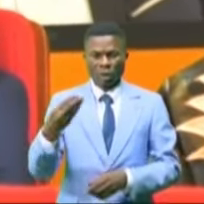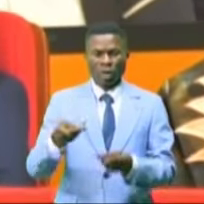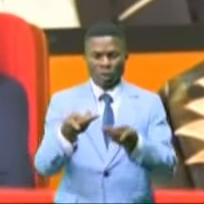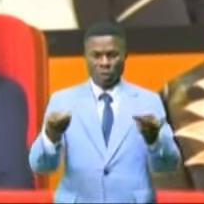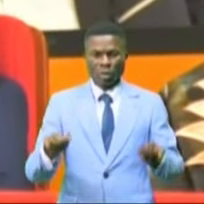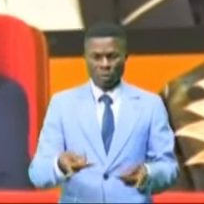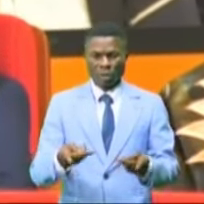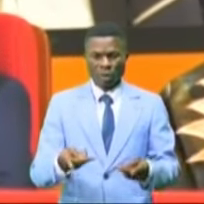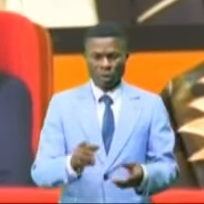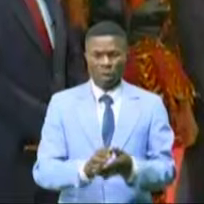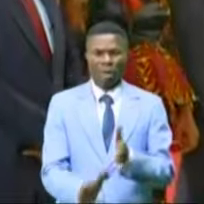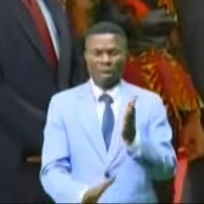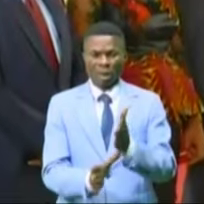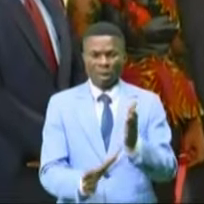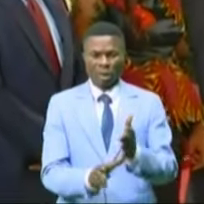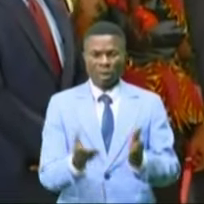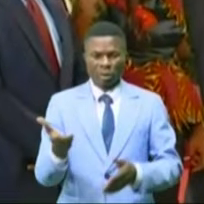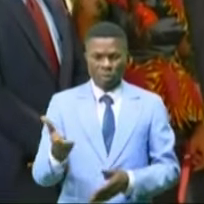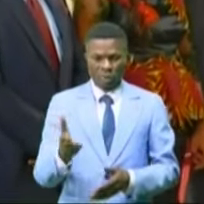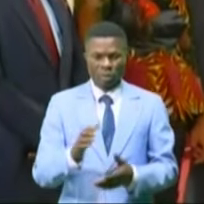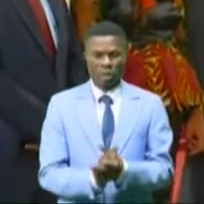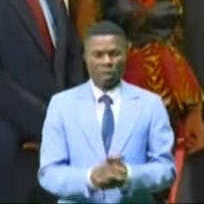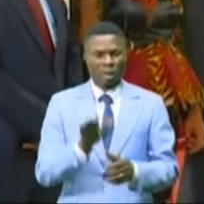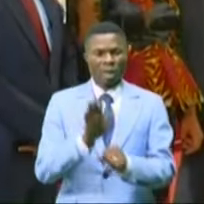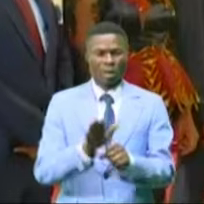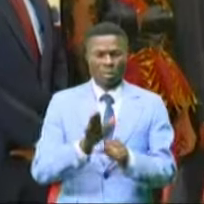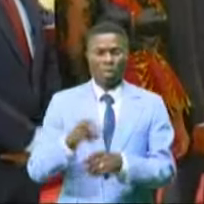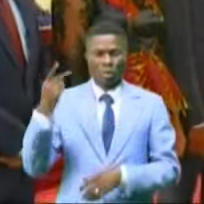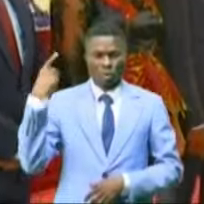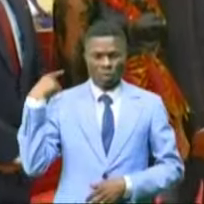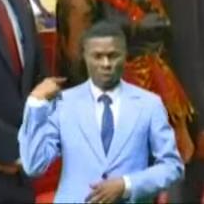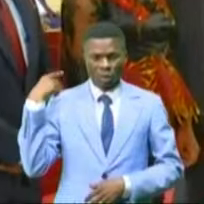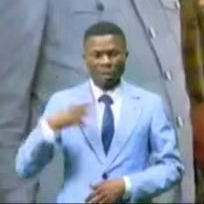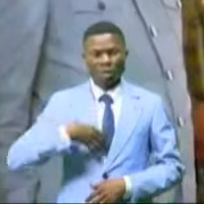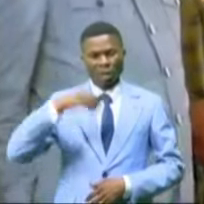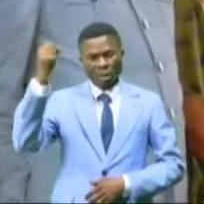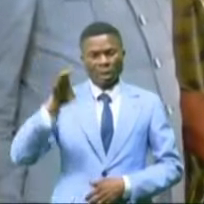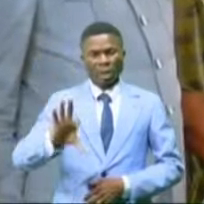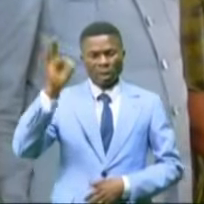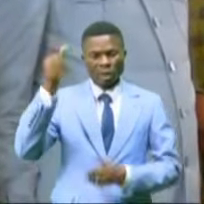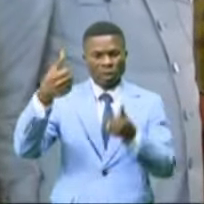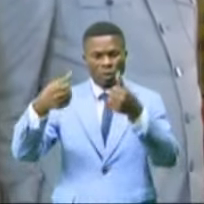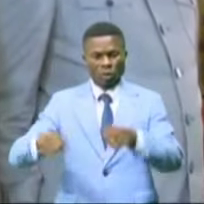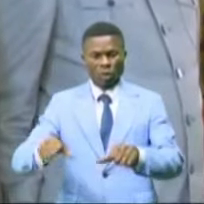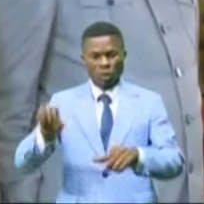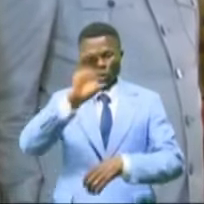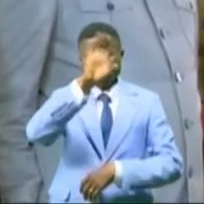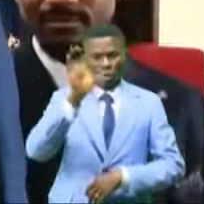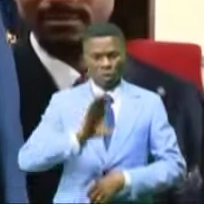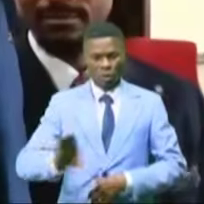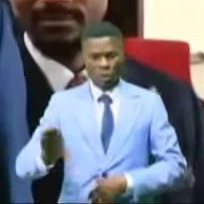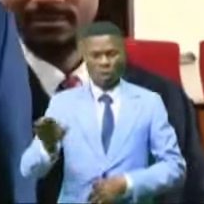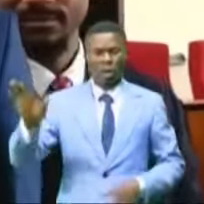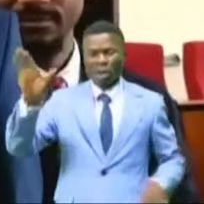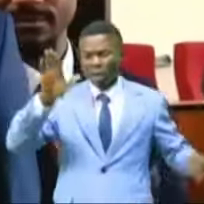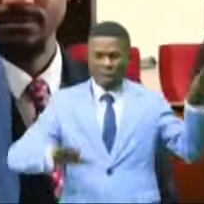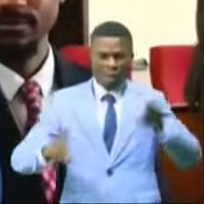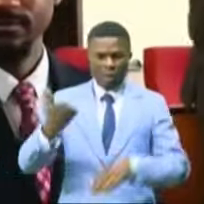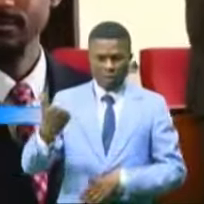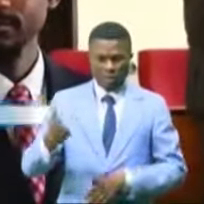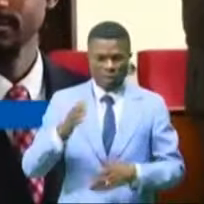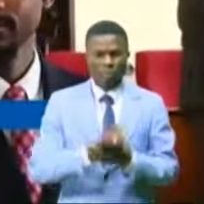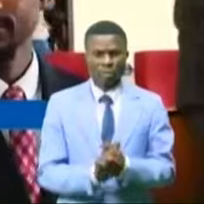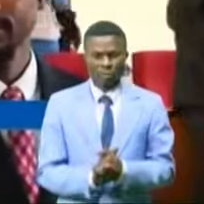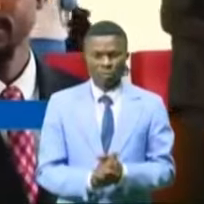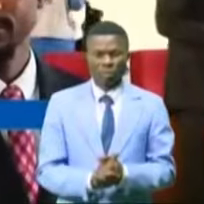siège à Jared Pandou. Et Franck Mbonzo-Lambesso a choisi de rester à la tête de la commune de Lantélé. Nos impressions ne